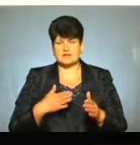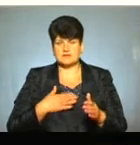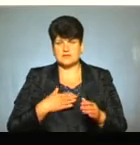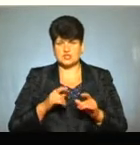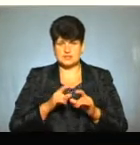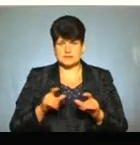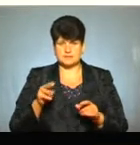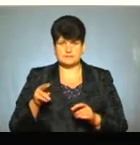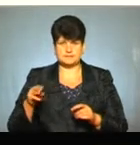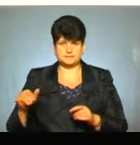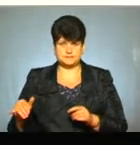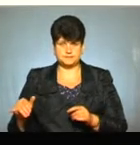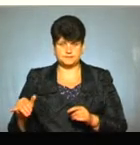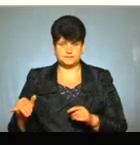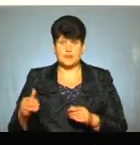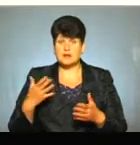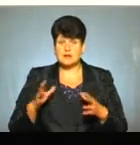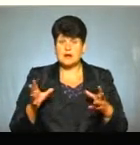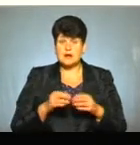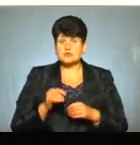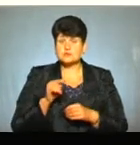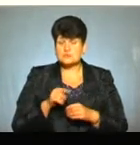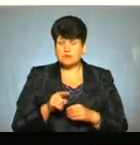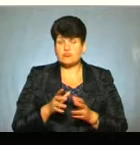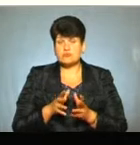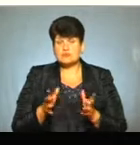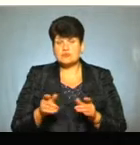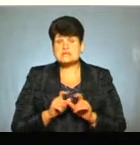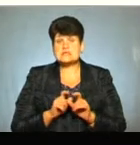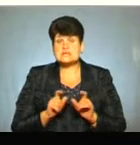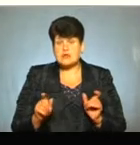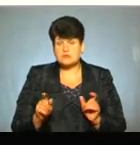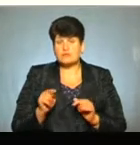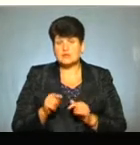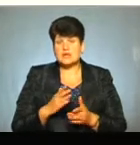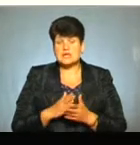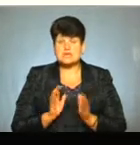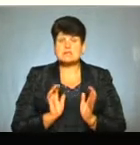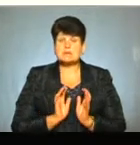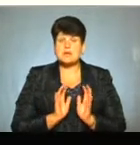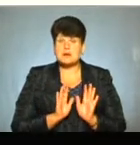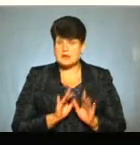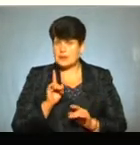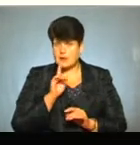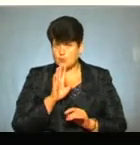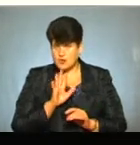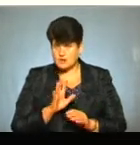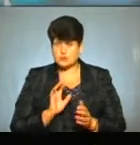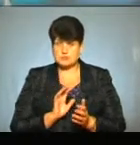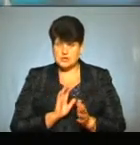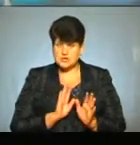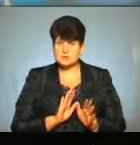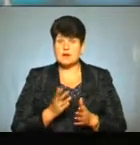наших закладах професійної освіти. Але разом з тим, у більшості закладів вона є збереженою, непогано